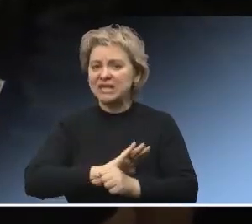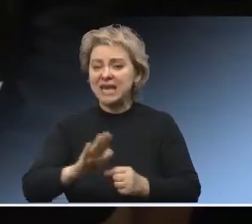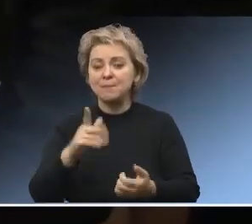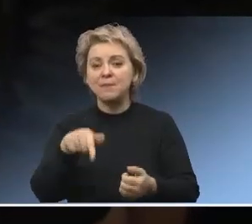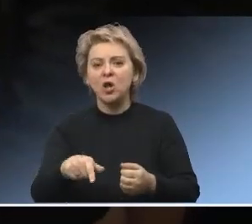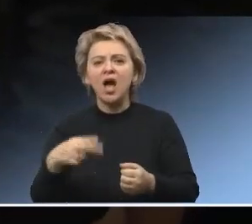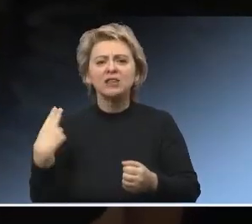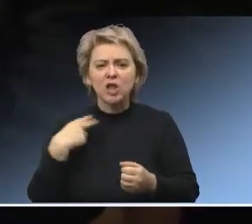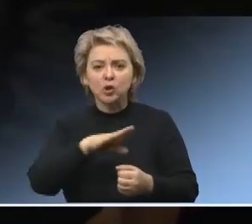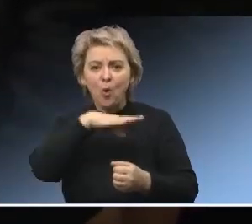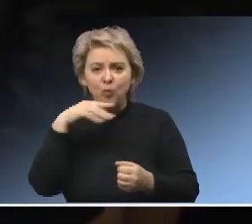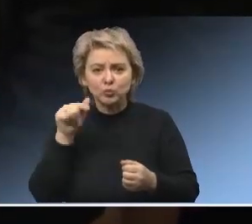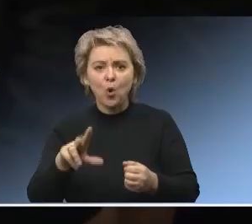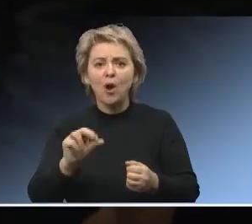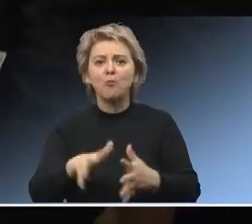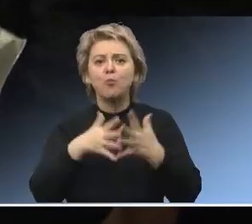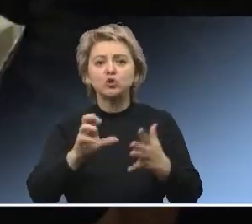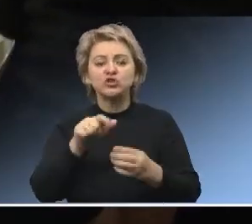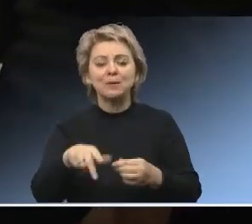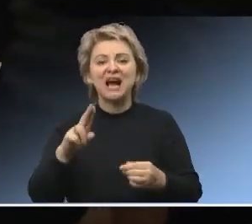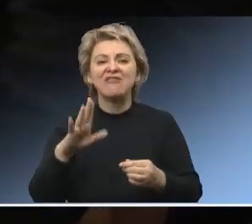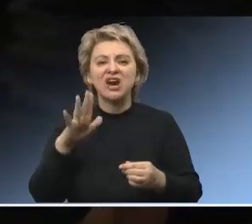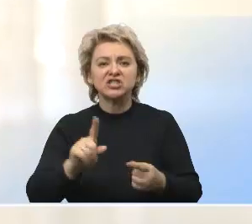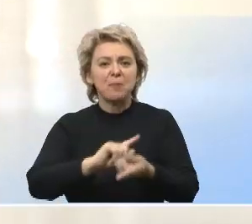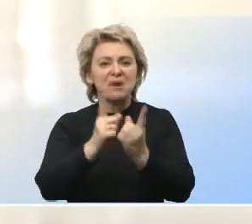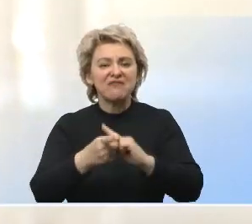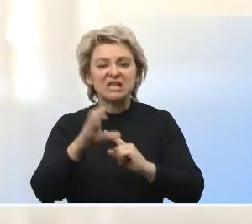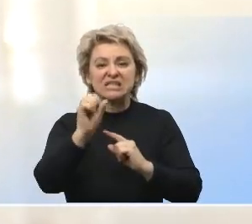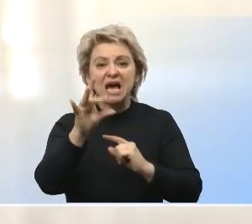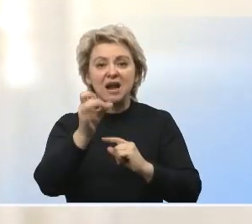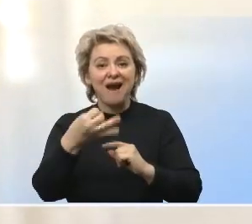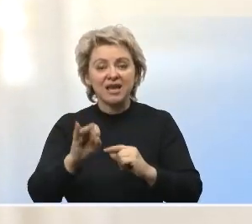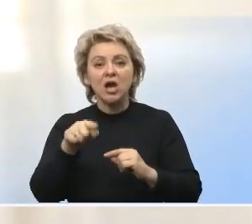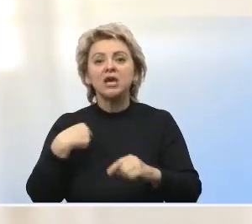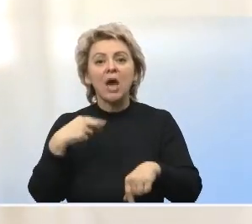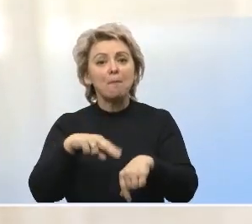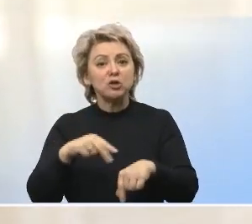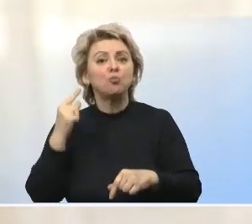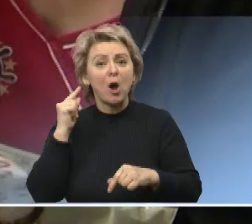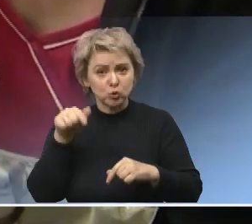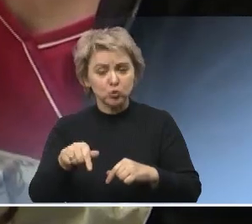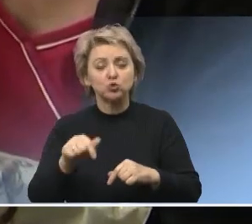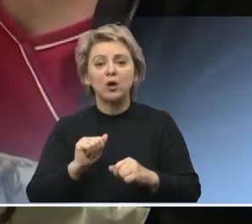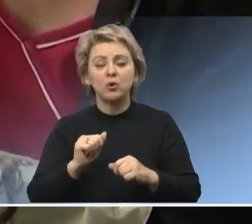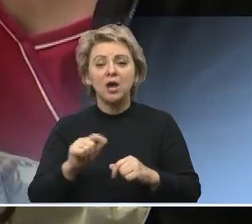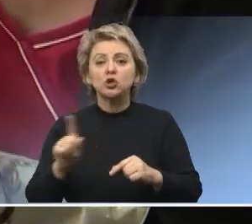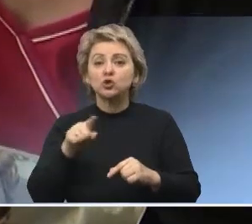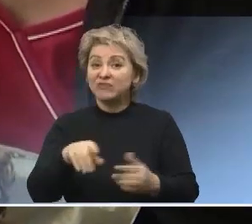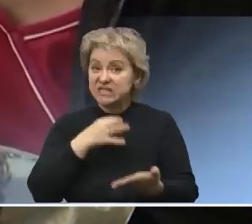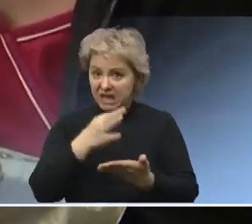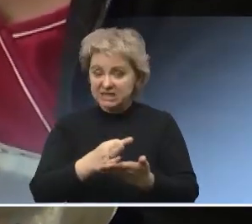лопа, накашлял больше, чем надо, долгу, и правильно. Квартиру в сарай превратил. Сам я полицию послушаю, с учетом того, что вы мне